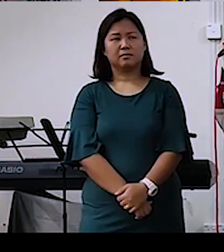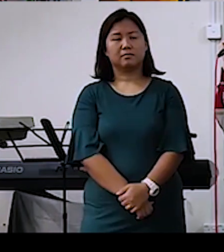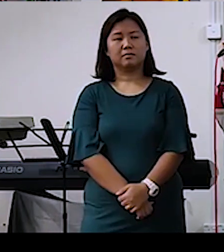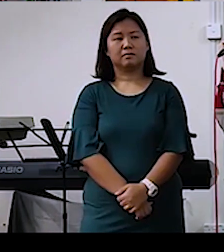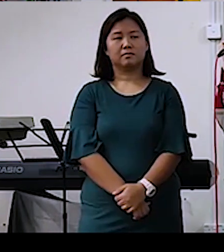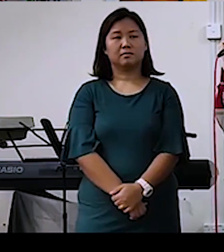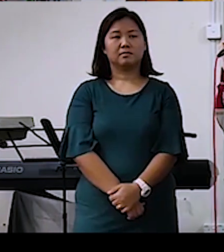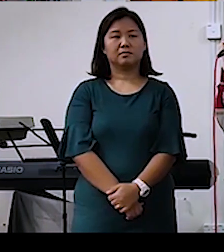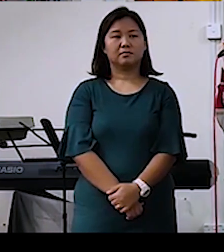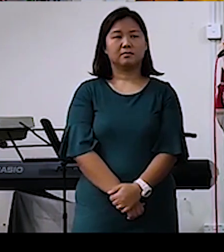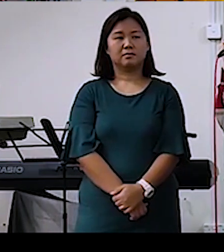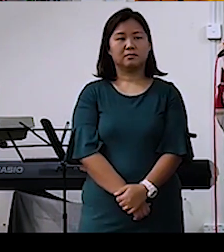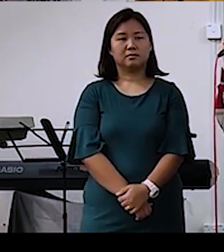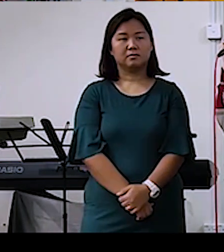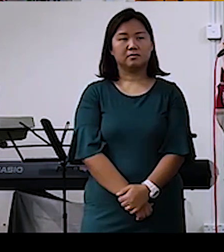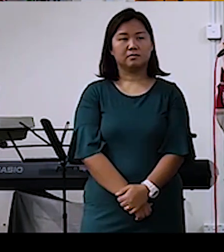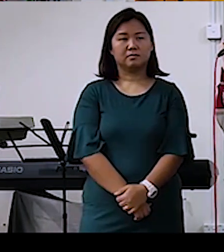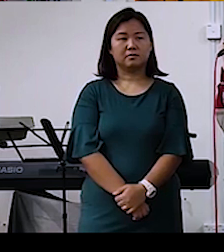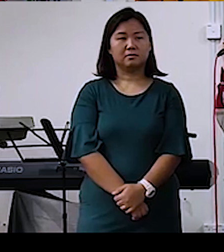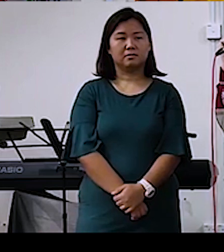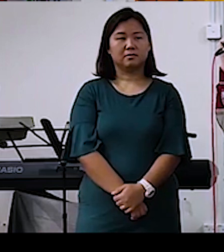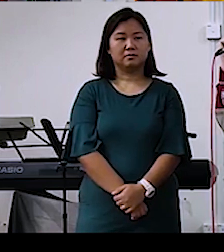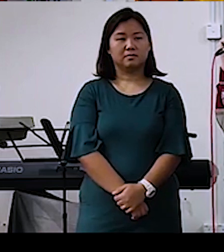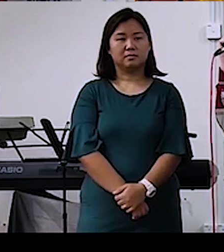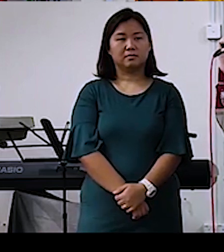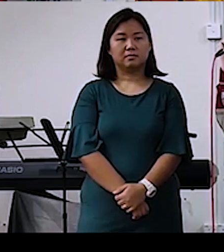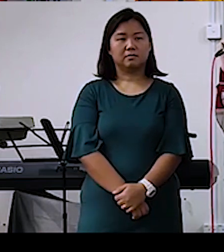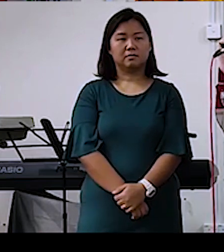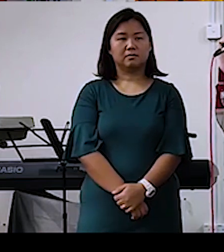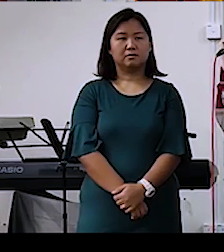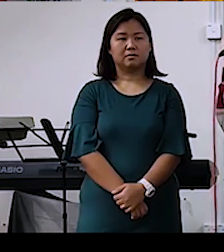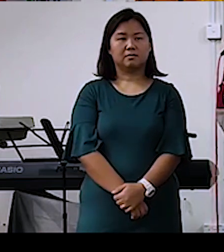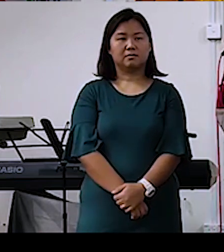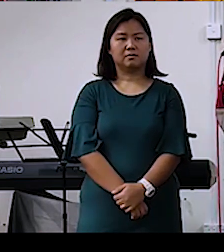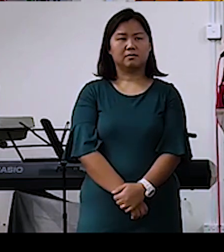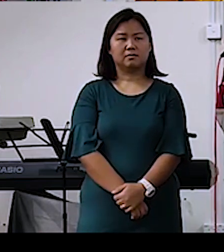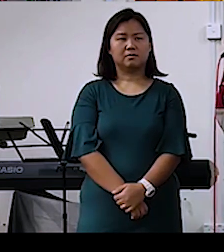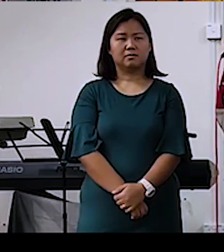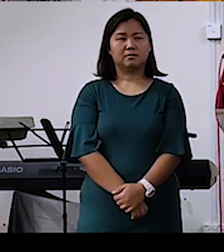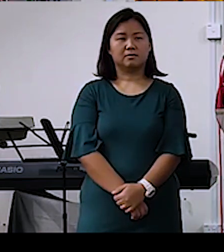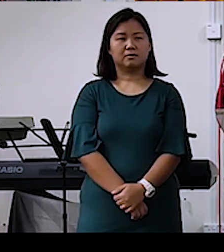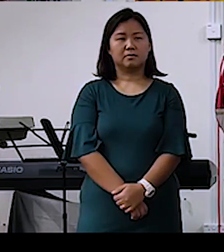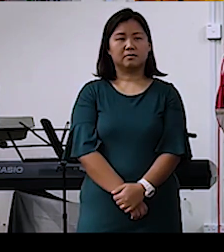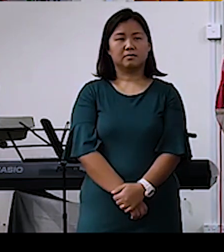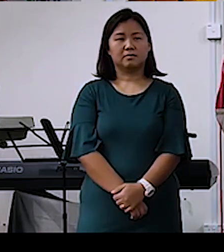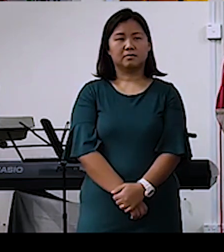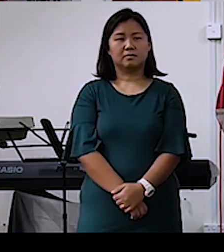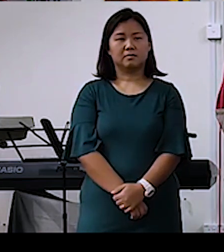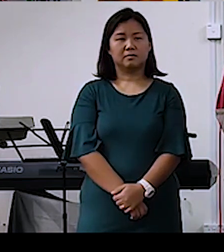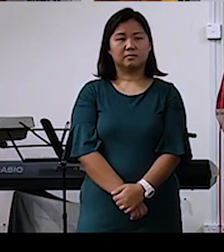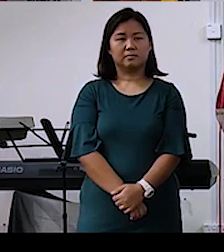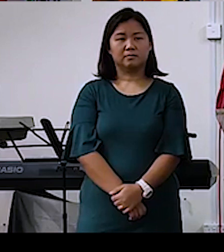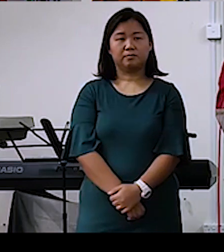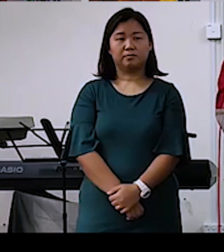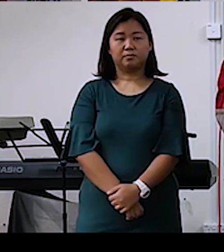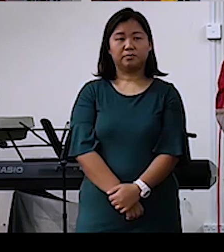的时候呢，我们会遇到挑战。当我们遇到挑战的时候呢，我们不要放弃，我们不要气馁，我们要继续的来服侍我们的神。 Just like recently, you